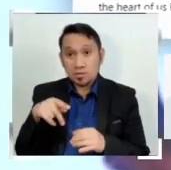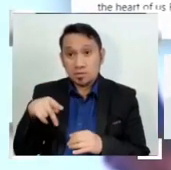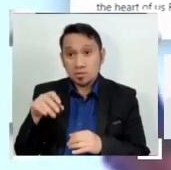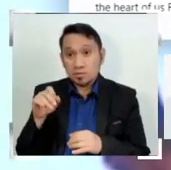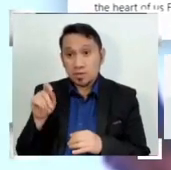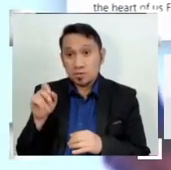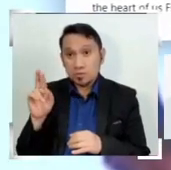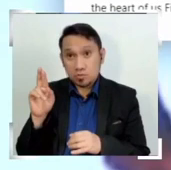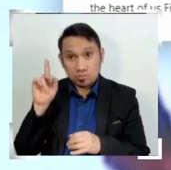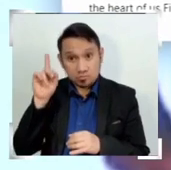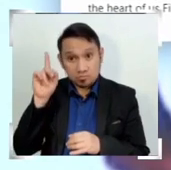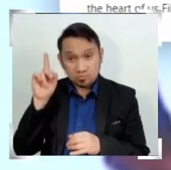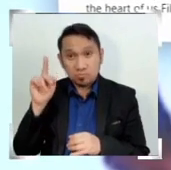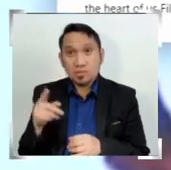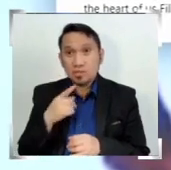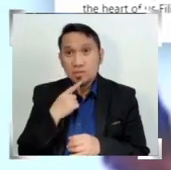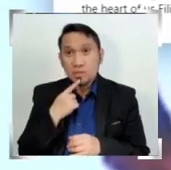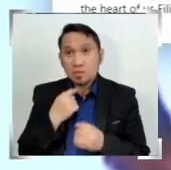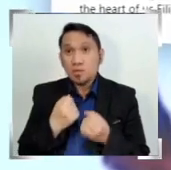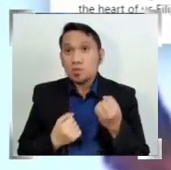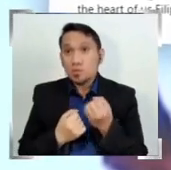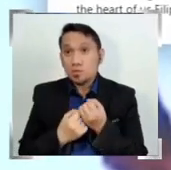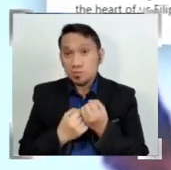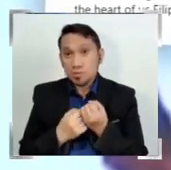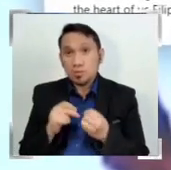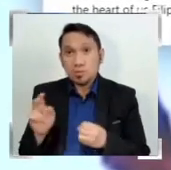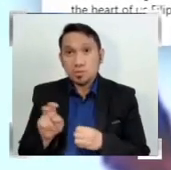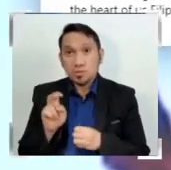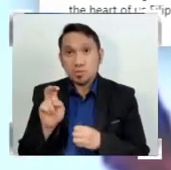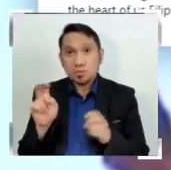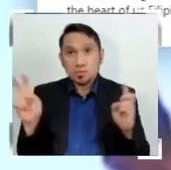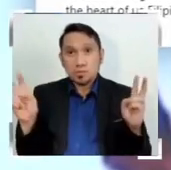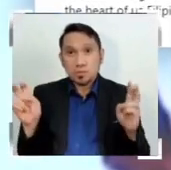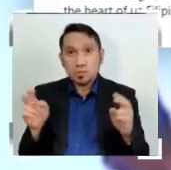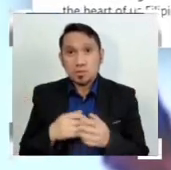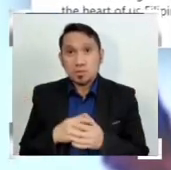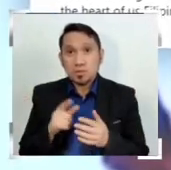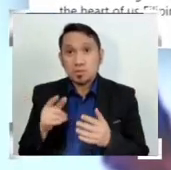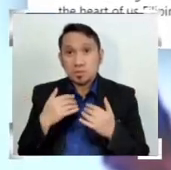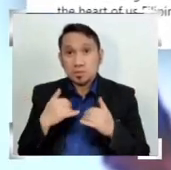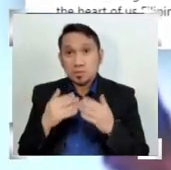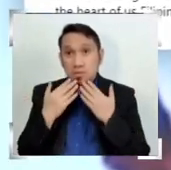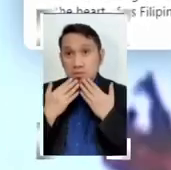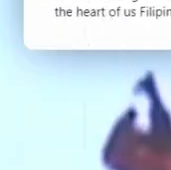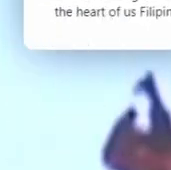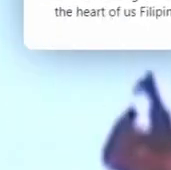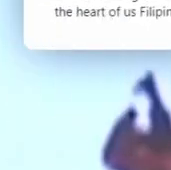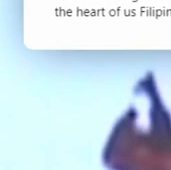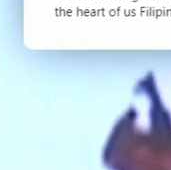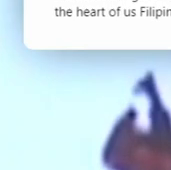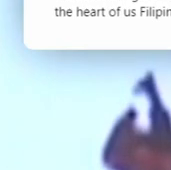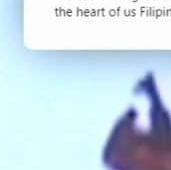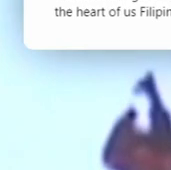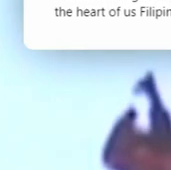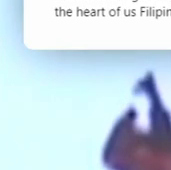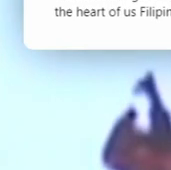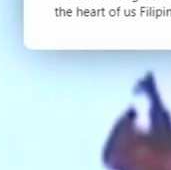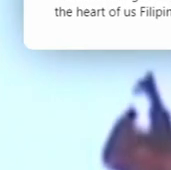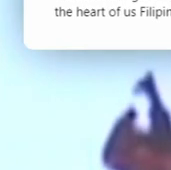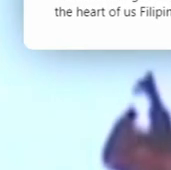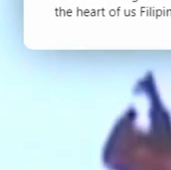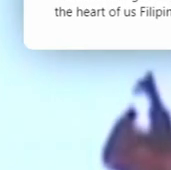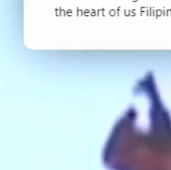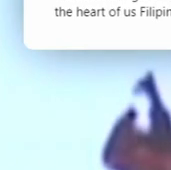na nagpahayag na suporta para sa tourism slogan. Nagpasalamat ang DOT kay Kibuloy para daw sa pagsuporta nito